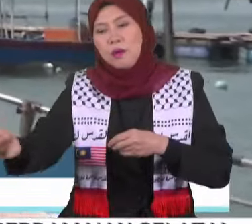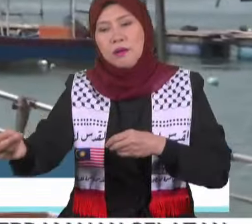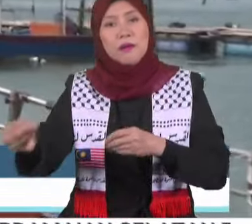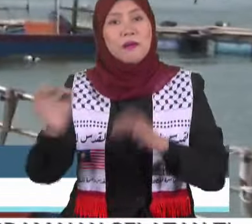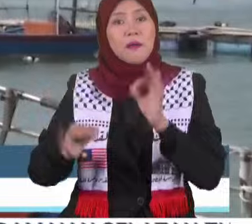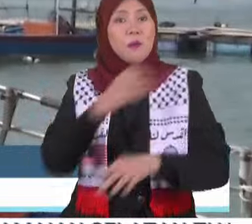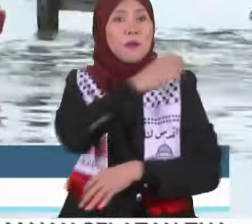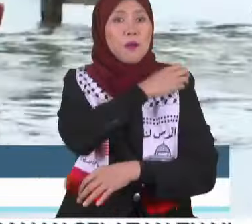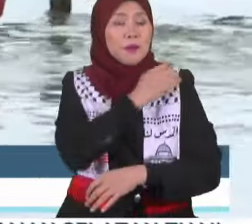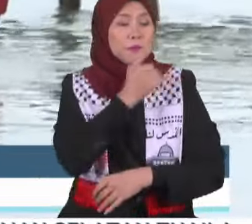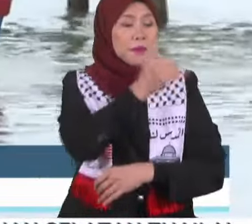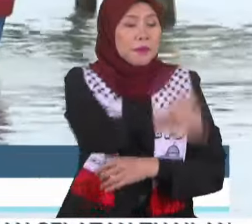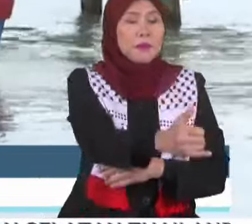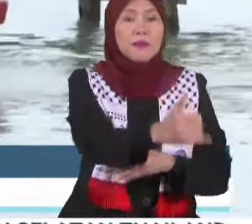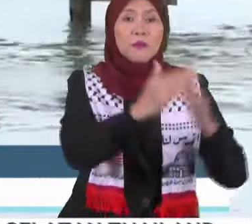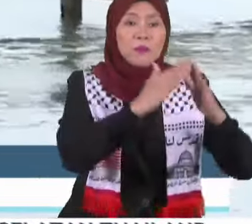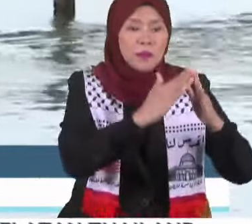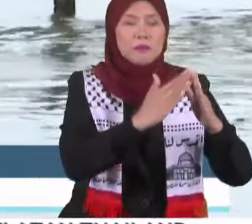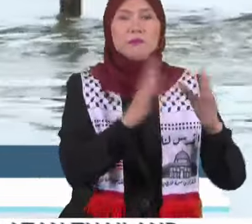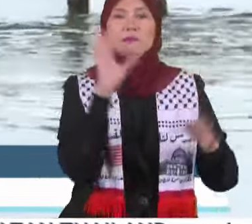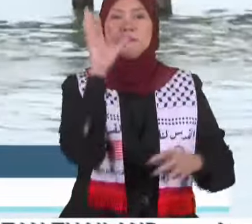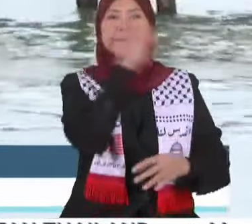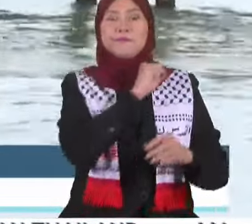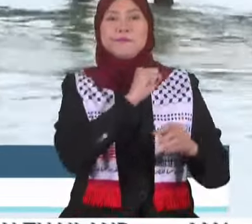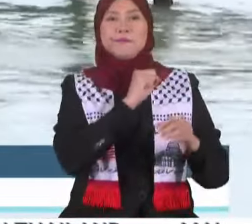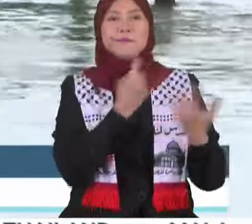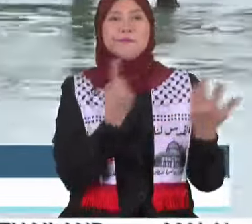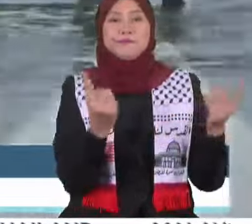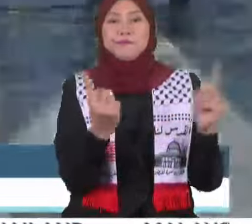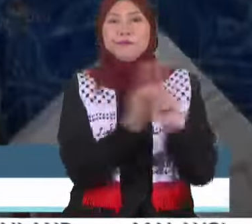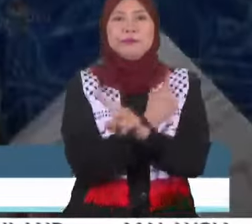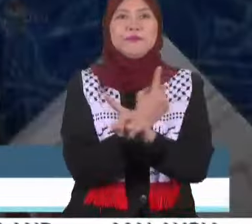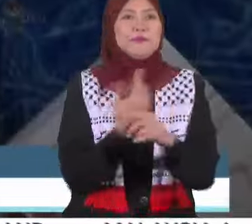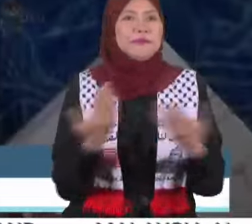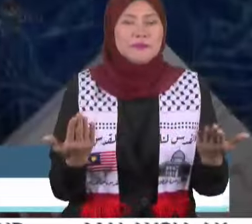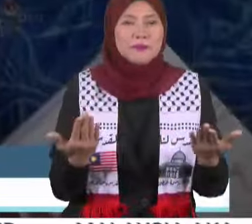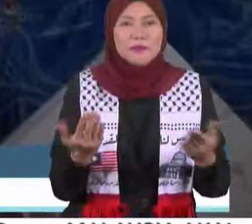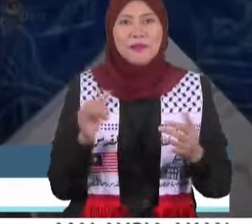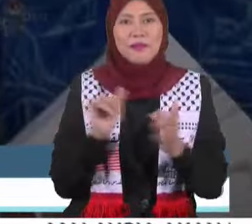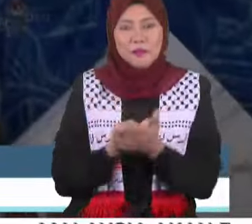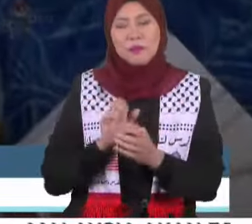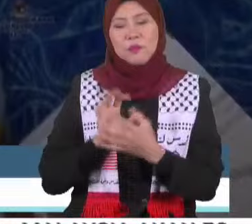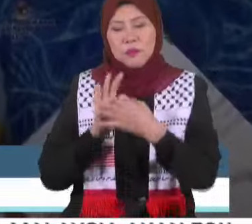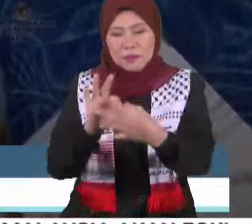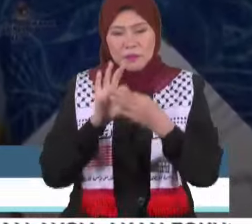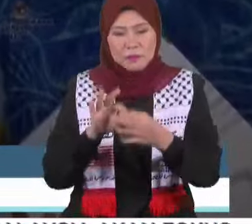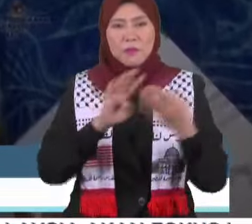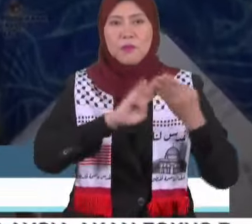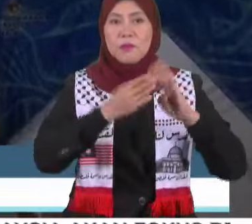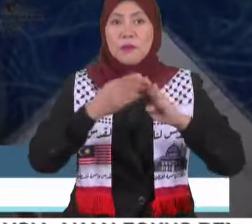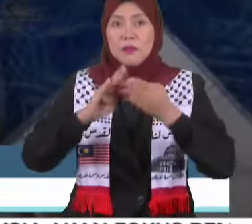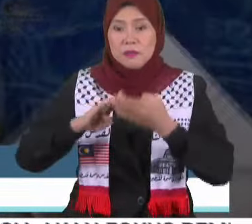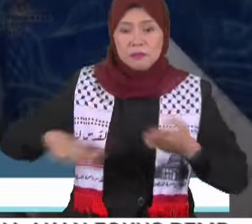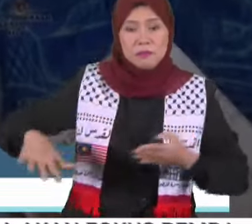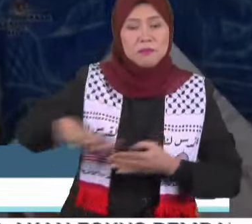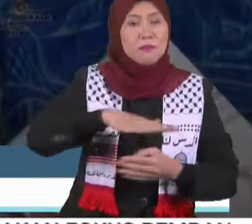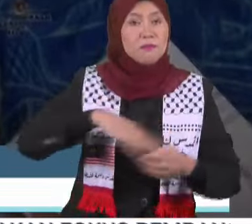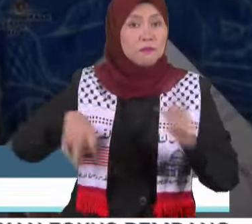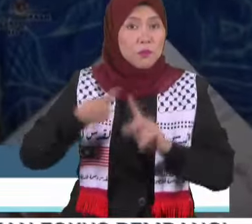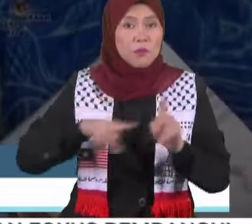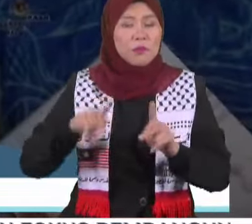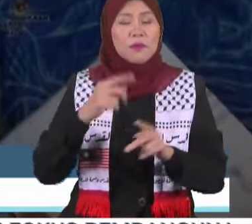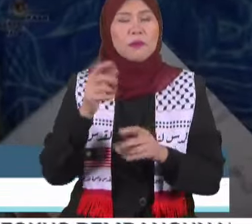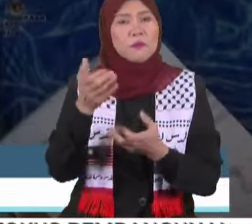pegawai banci pergi, mereka tak dapat berjumpa. Jadi dalam hubungan ini kami berusaha bersama dengan komuniti untuk kita